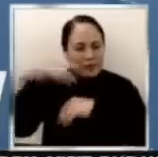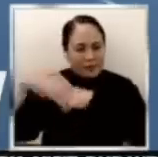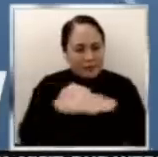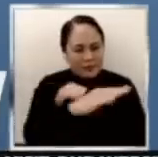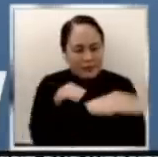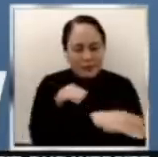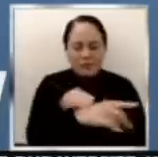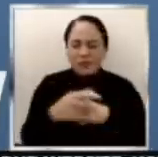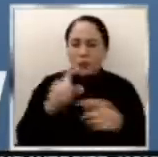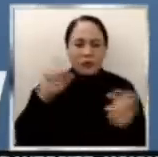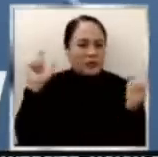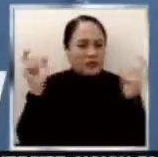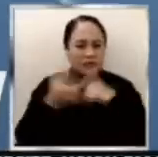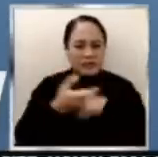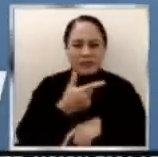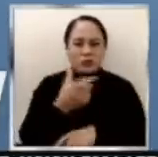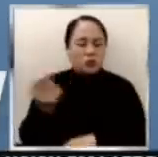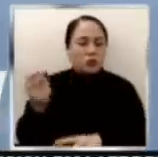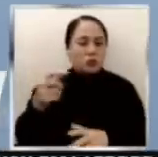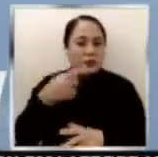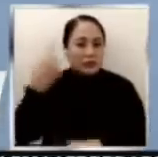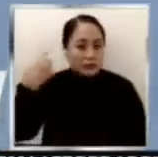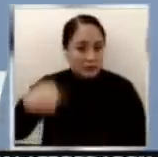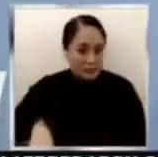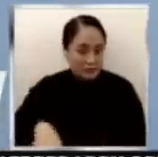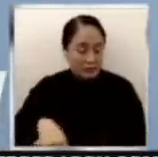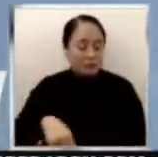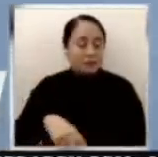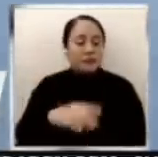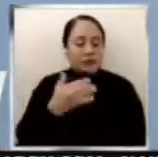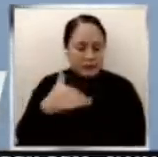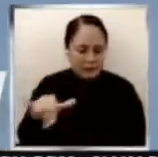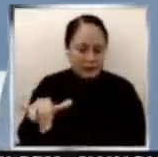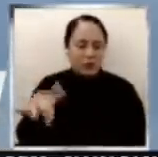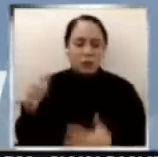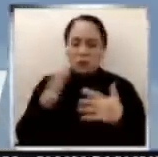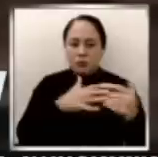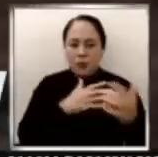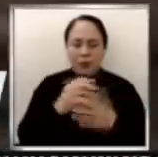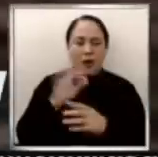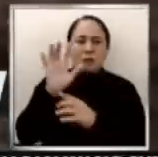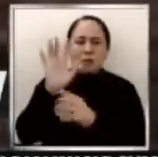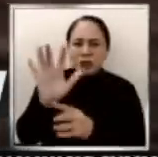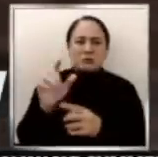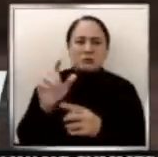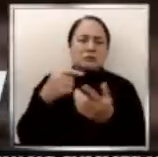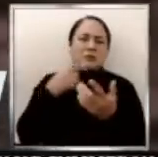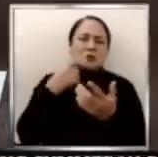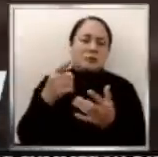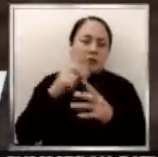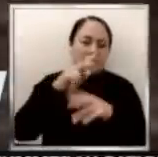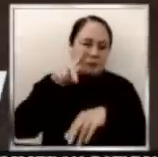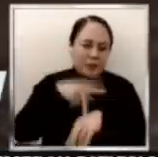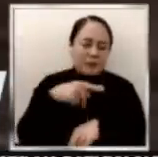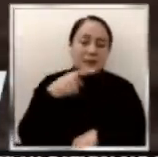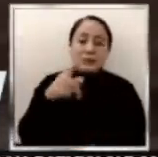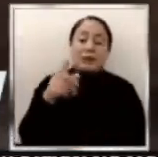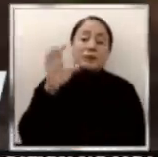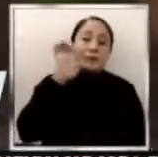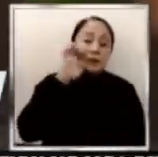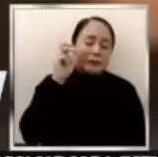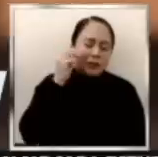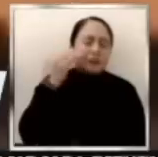mga ikinikilos ng China sa West Philippine Sea sa kabila ng mga protesta ng Pilipinas, sinabi ni Manalo na patuloy lang